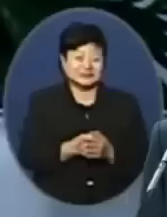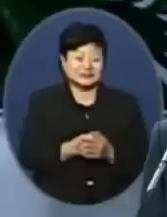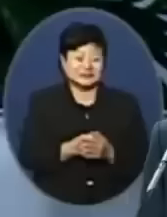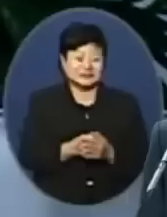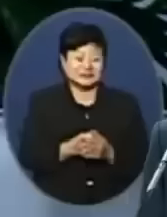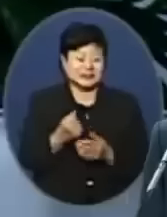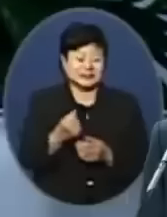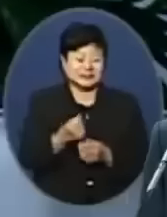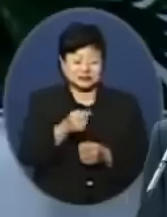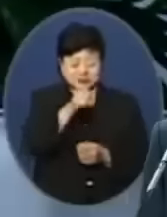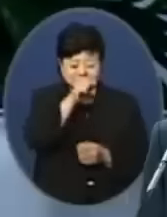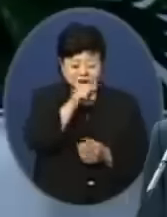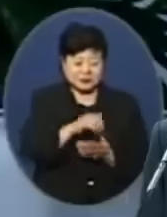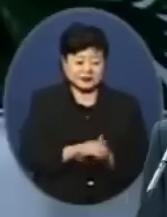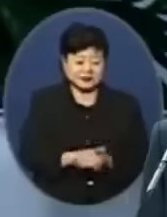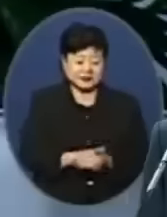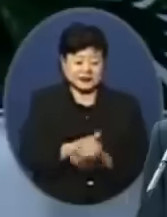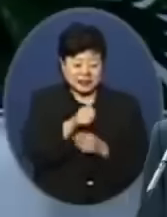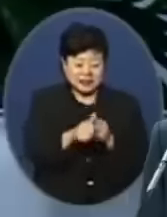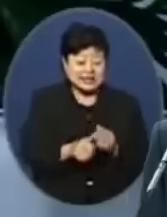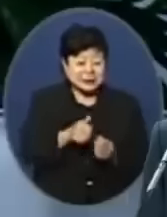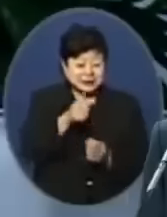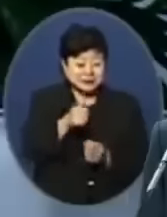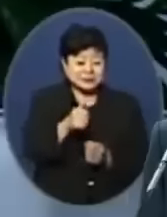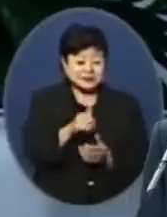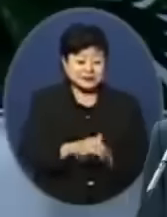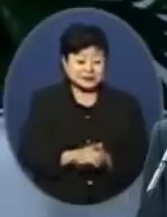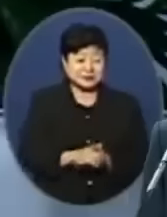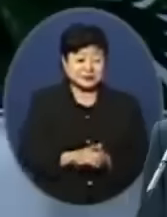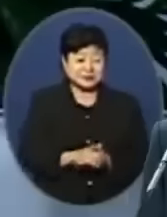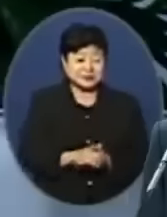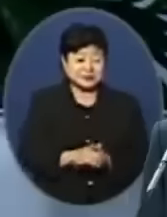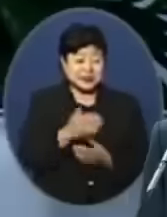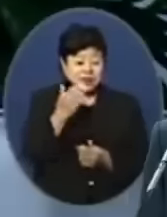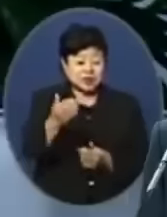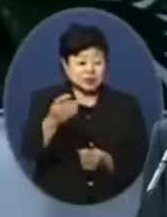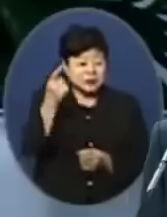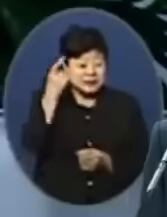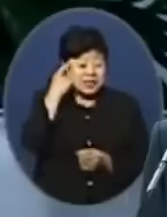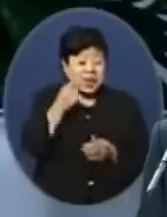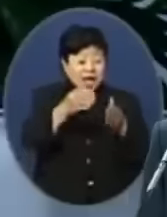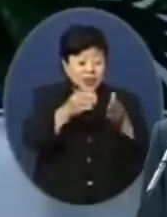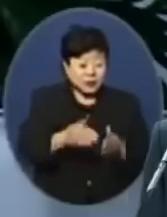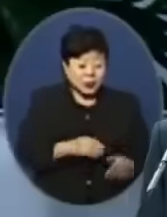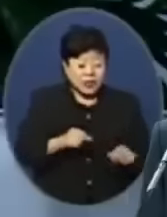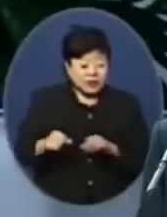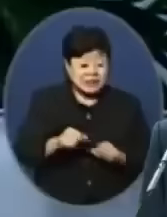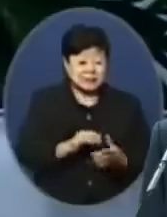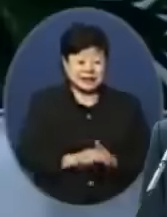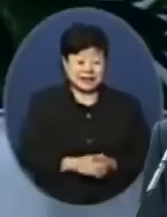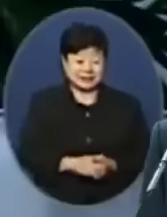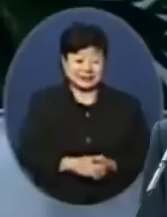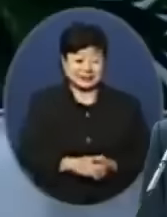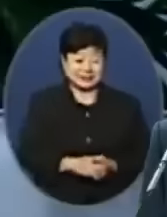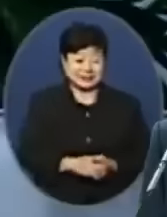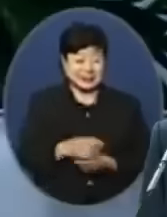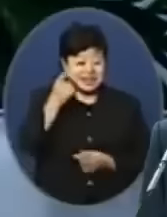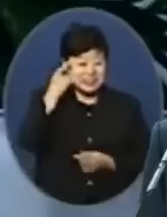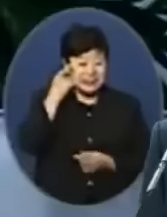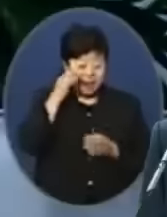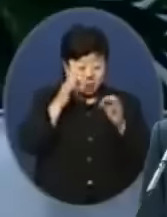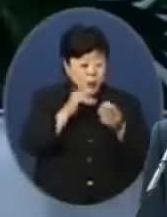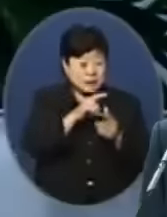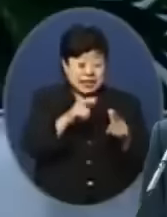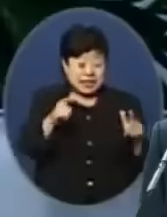가지고 있기 때문인 것입니다. 하나님은 여러분의 생각을 통해서 역사하는 것입니다. 생각이 눈에